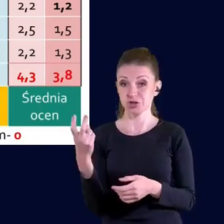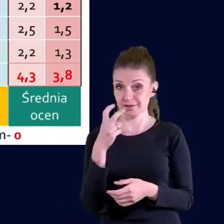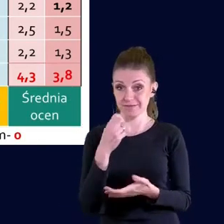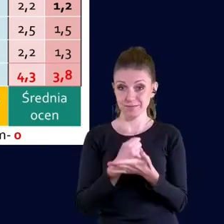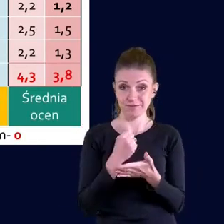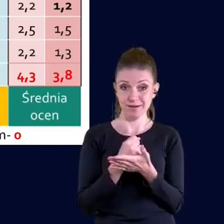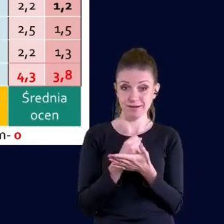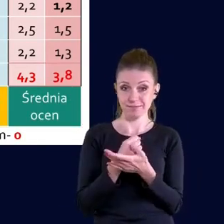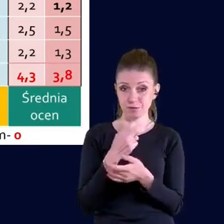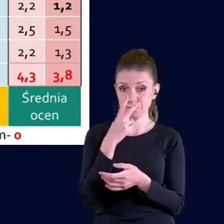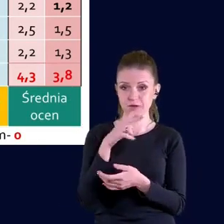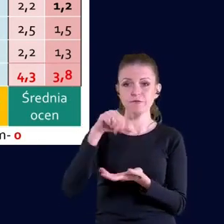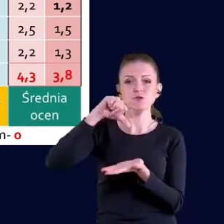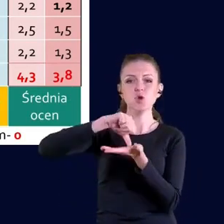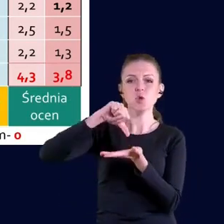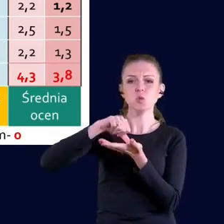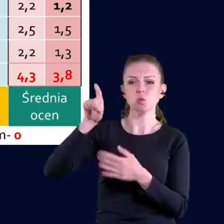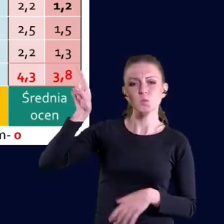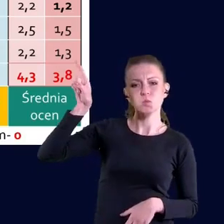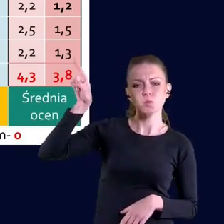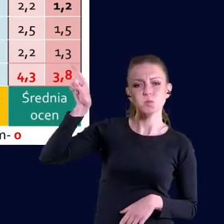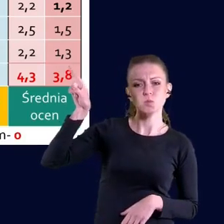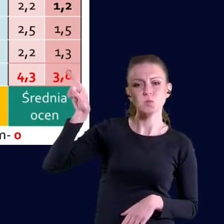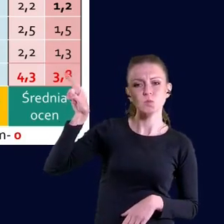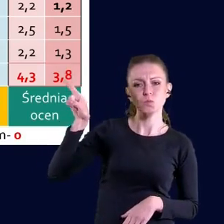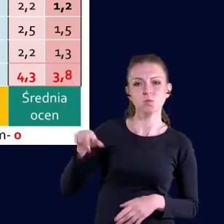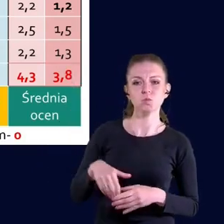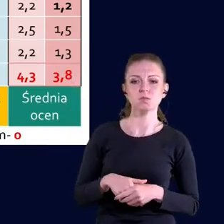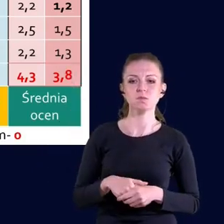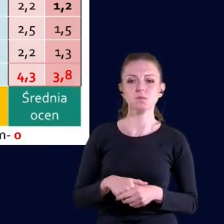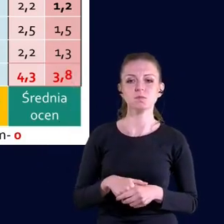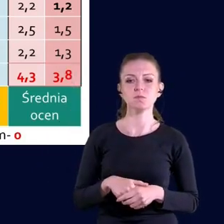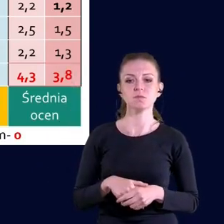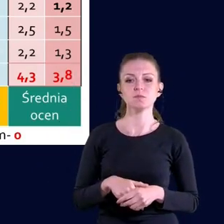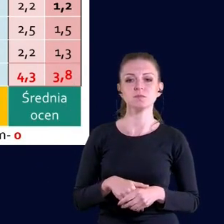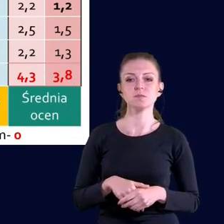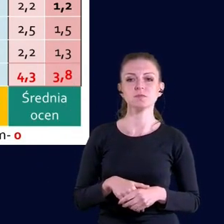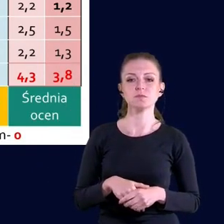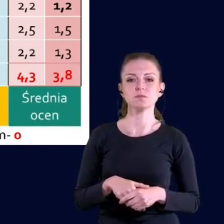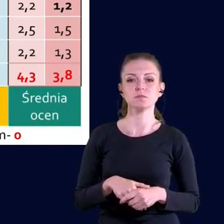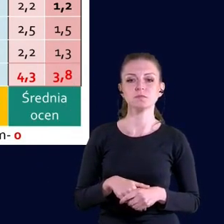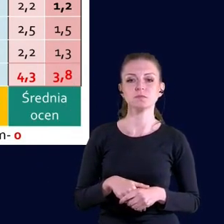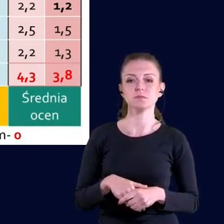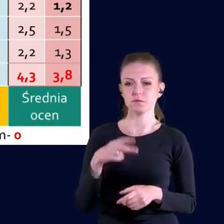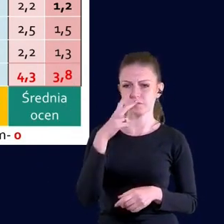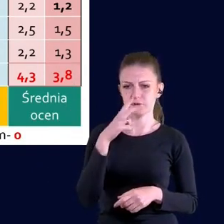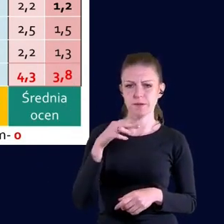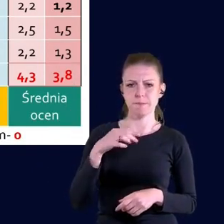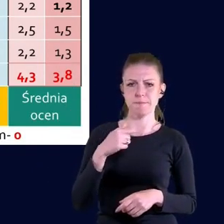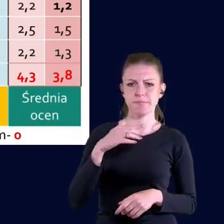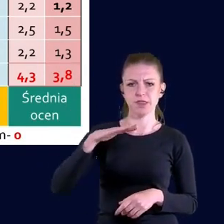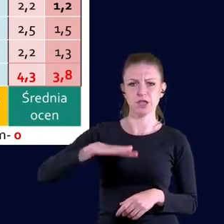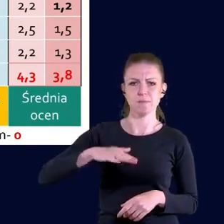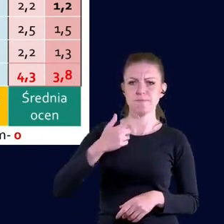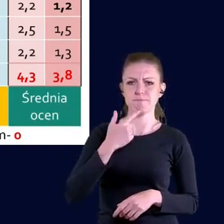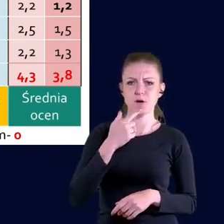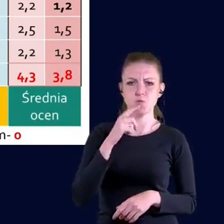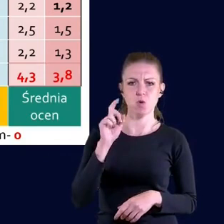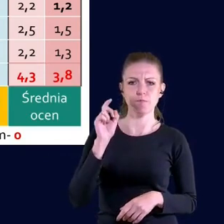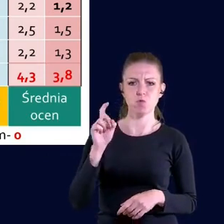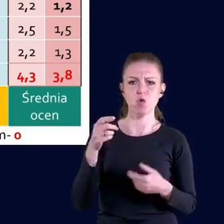rzecz dzieje się tutaj pośrodku tej kolumny widzą państwo niską punktację zarówno dla otwartych